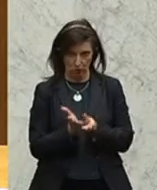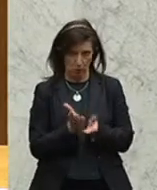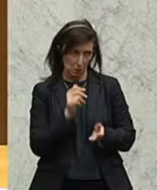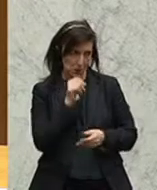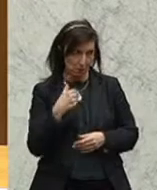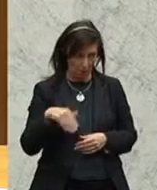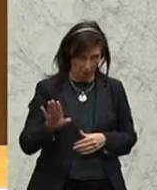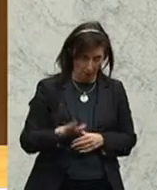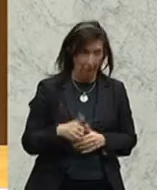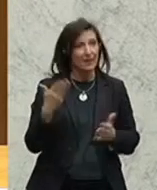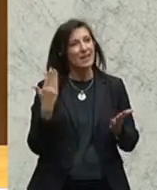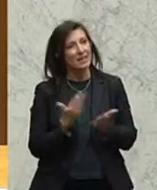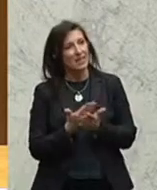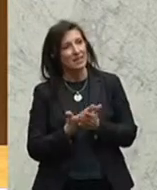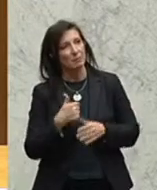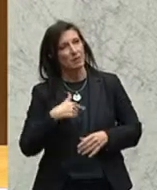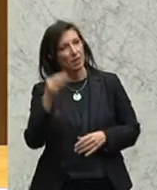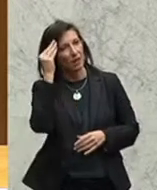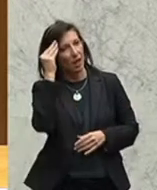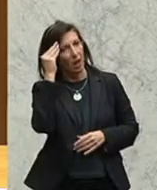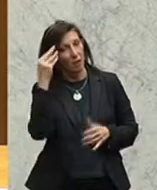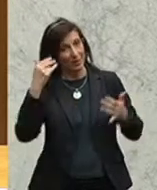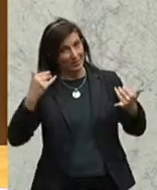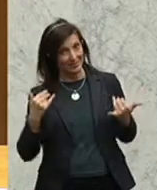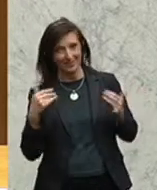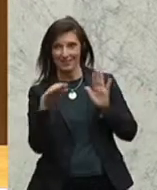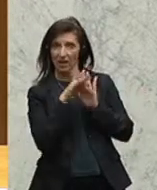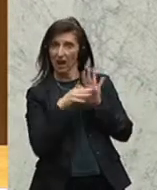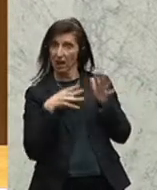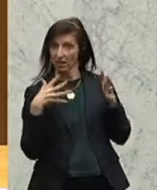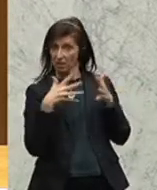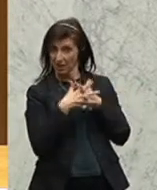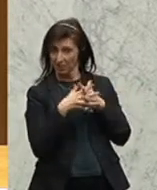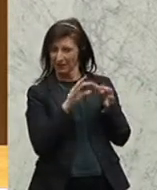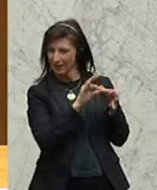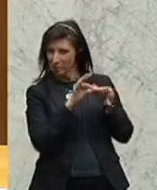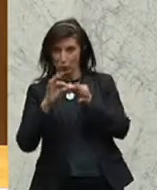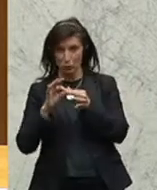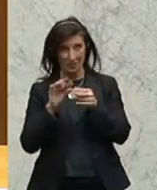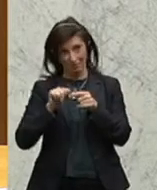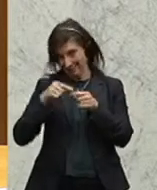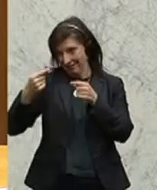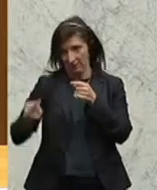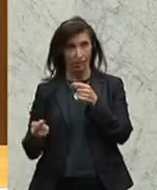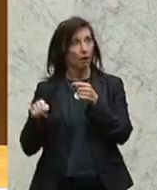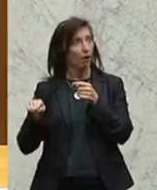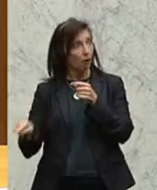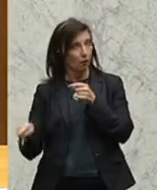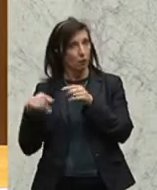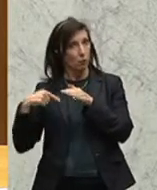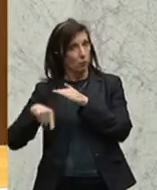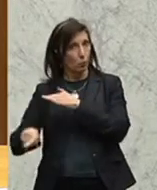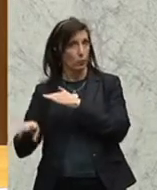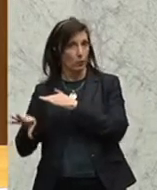mehr. Daher glaube ich, dass wir hier mit dieser Transparenzregel bei den Subunternehmen und bei der Bekanntgabe schon